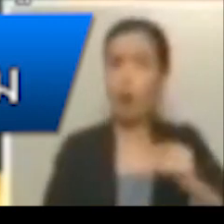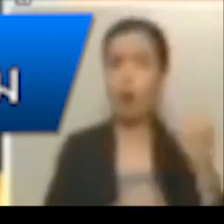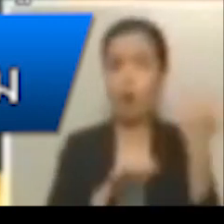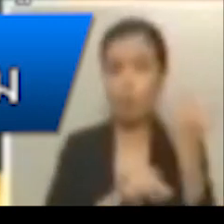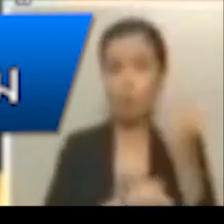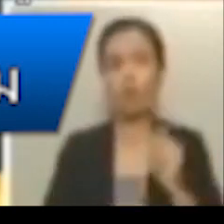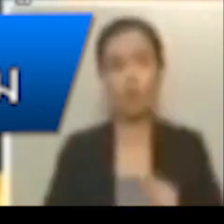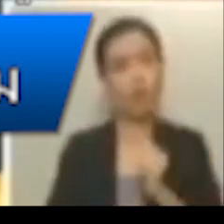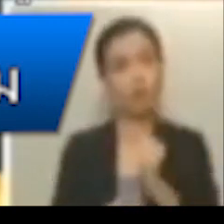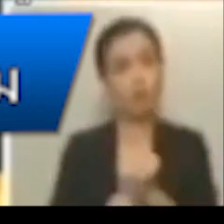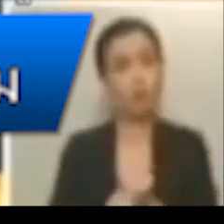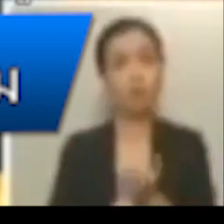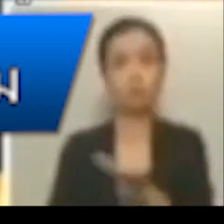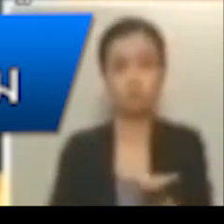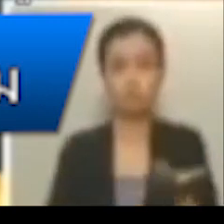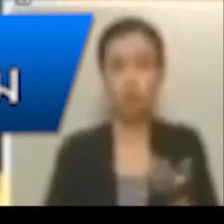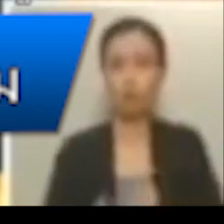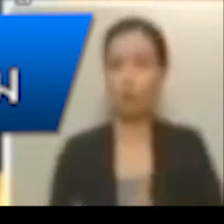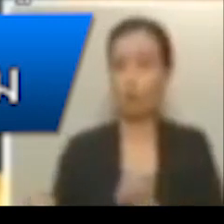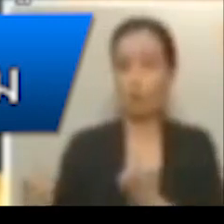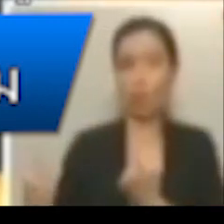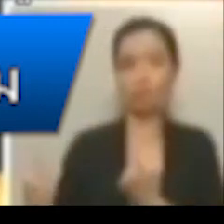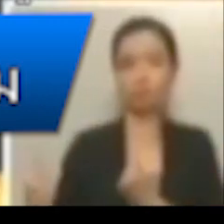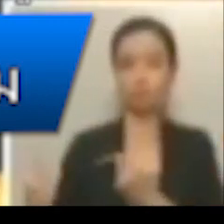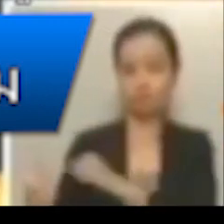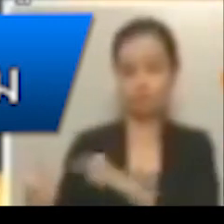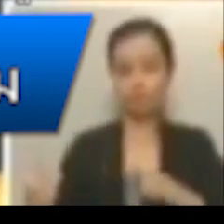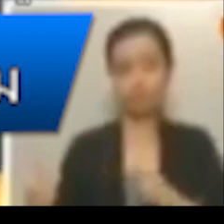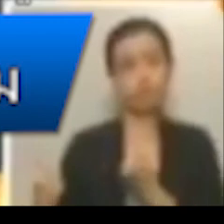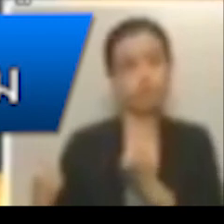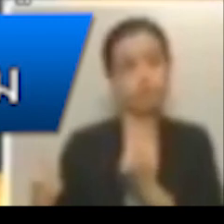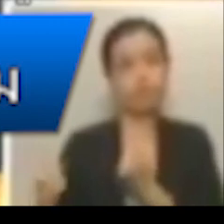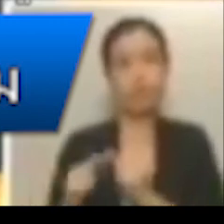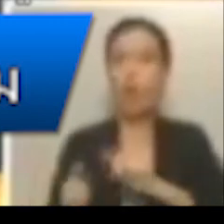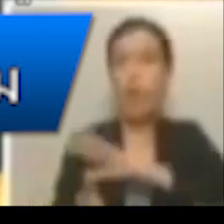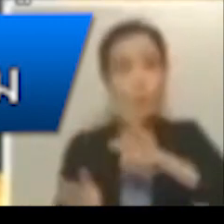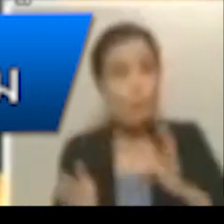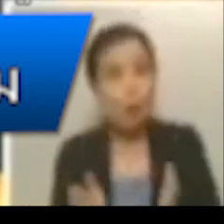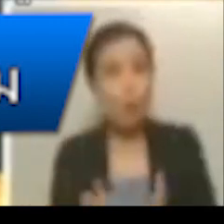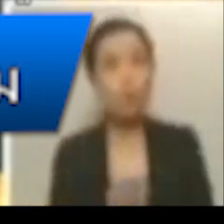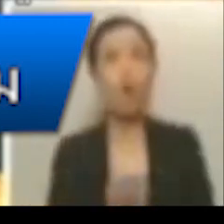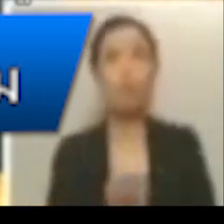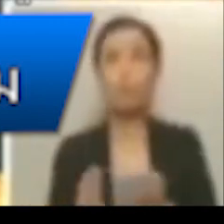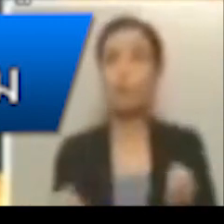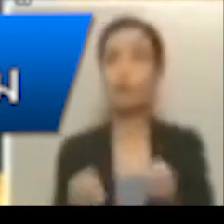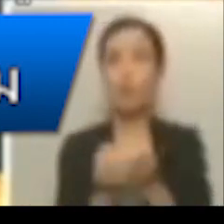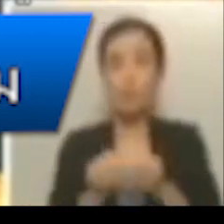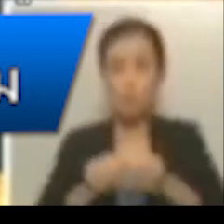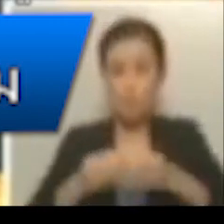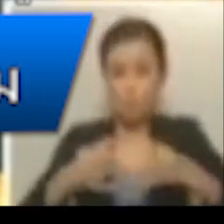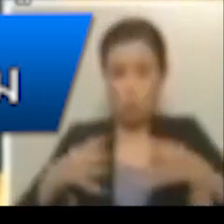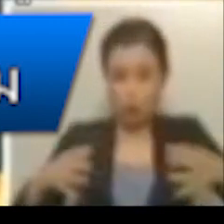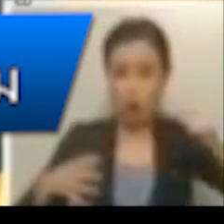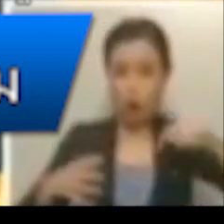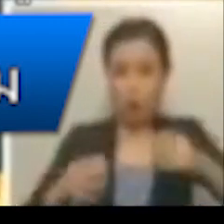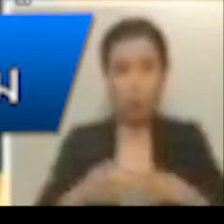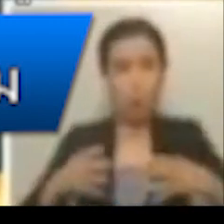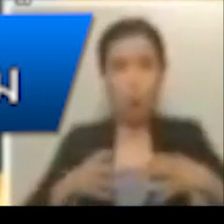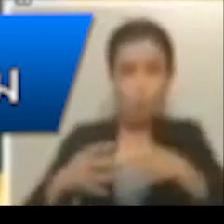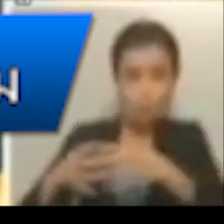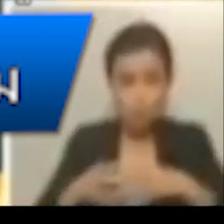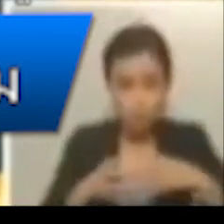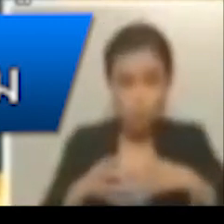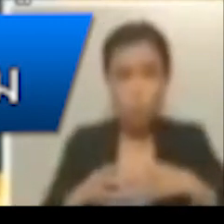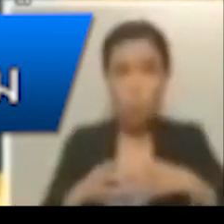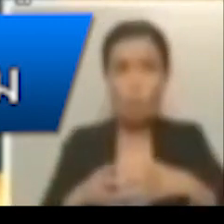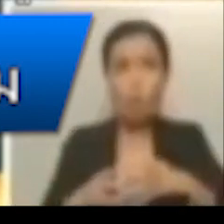าเป็นแบบนี้เนี่ยเป็นเรื่องของตัวบุคคลต่อตัวบุคคลแต่ถ้าเป็นภาพรวมแล้วมีการกระทบในวงกว้างอย่างที่ผมได้เรียนไปแล้วคือมีการ